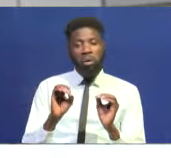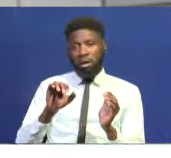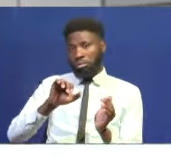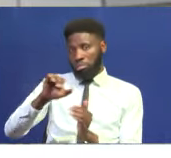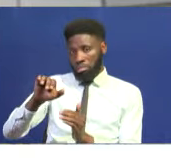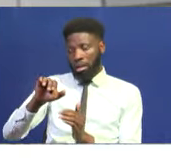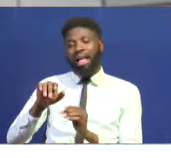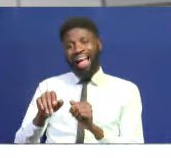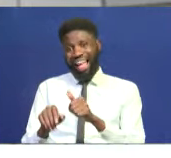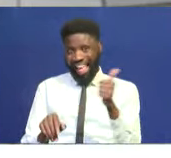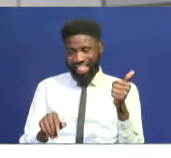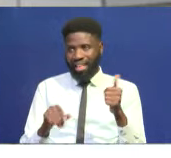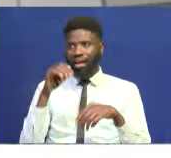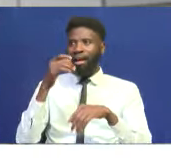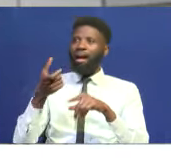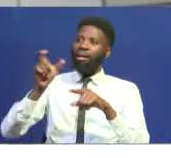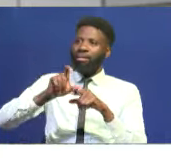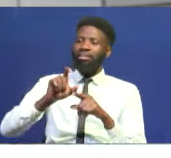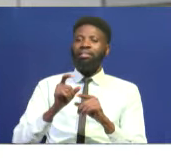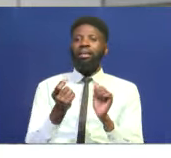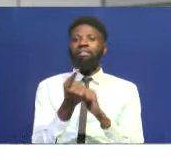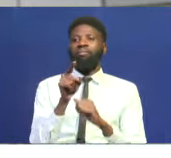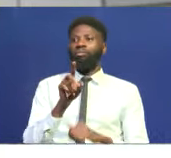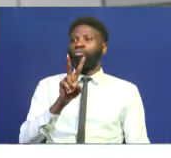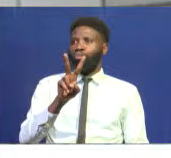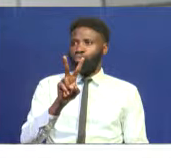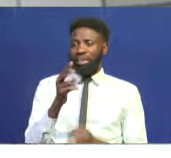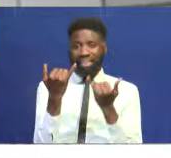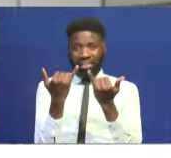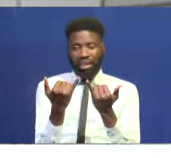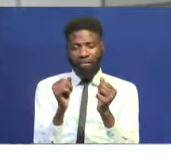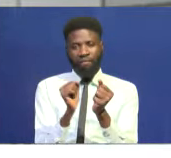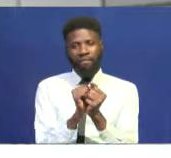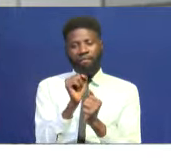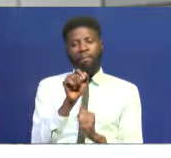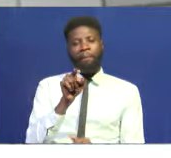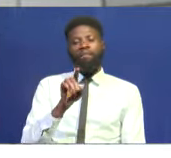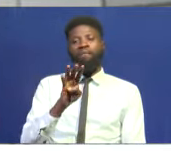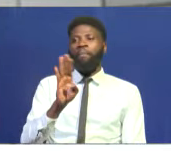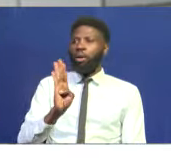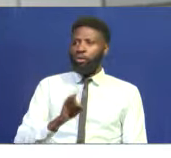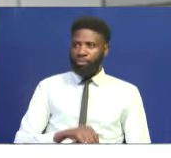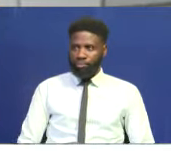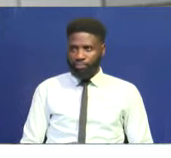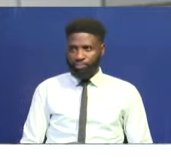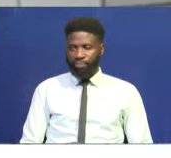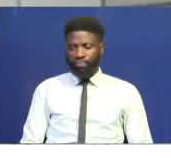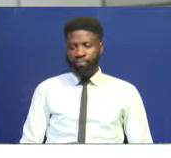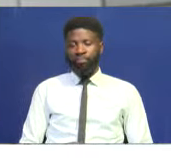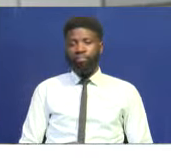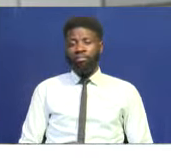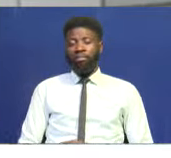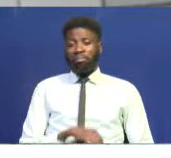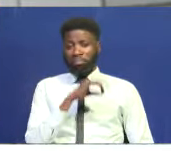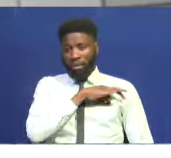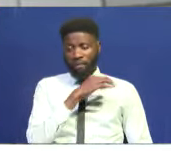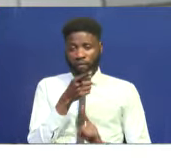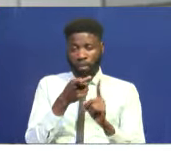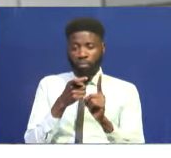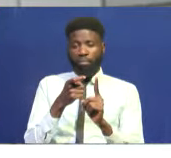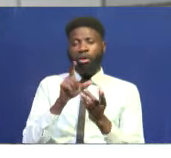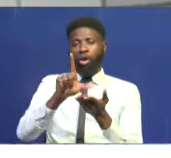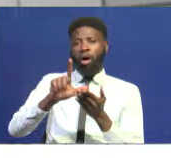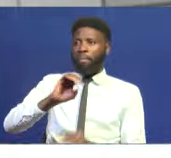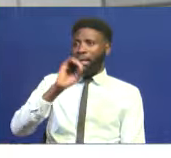11.2 kufikia shilingi bilioni 15.4. Faida ya mapato kutokana na riba yalikuwa kwa asilimia